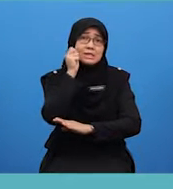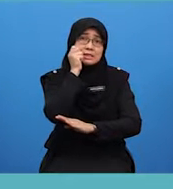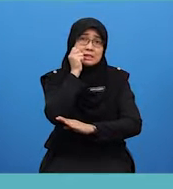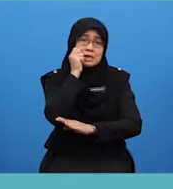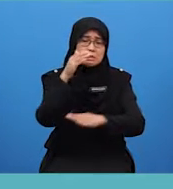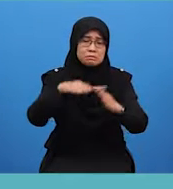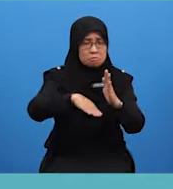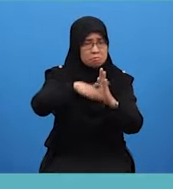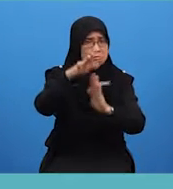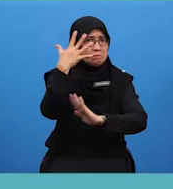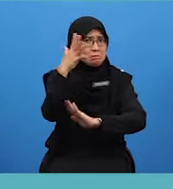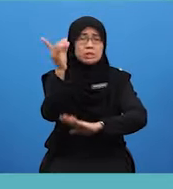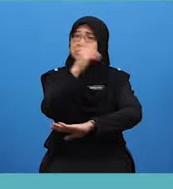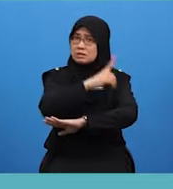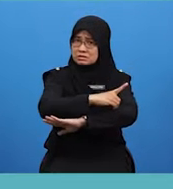hari.